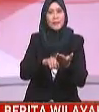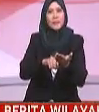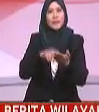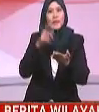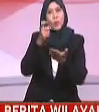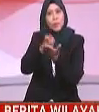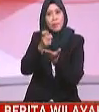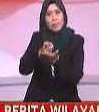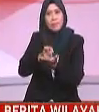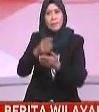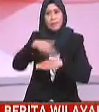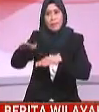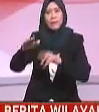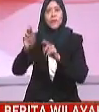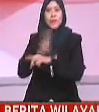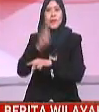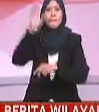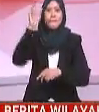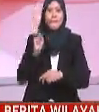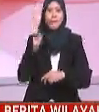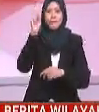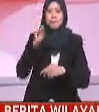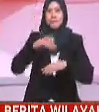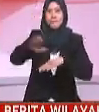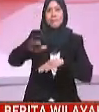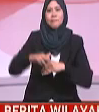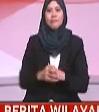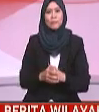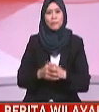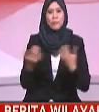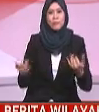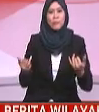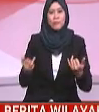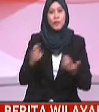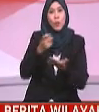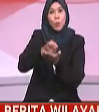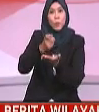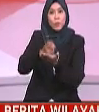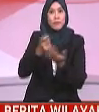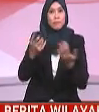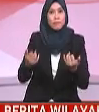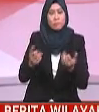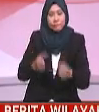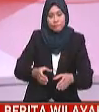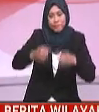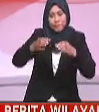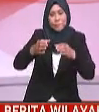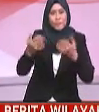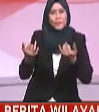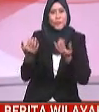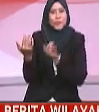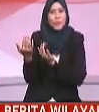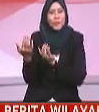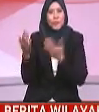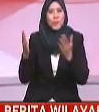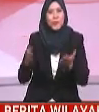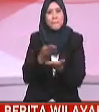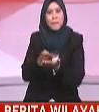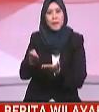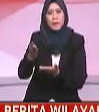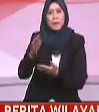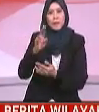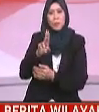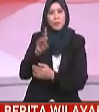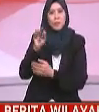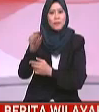ke harap makin bas sajalah lagi saja berhantar. Musim bubuk inilah yang selalu dinanti-nantikan oleh pembeli bubuk.